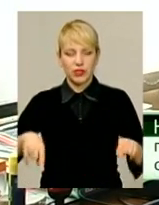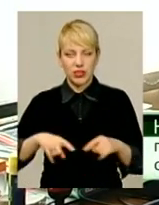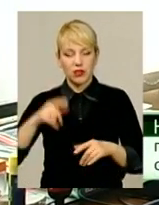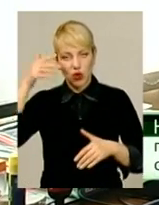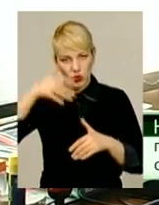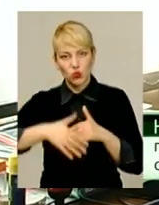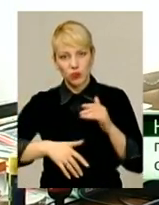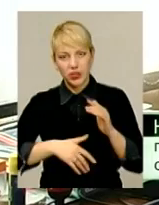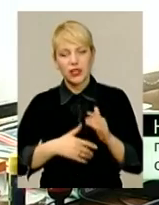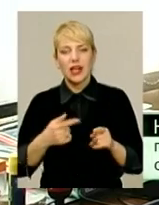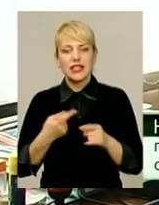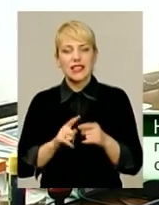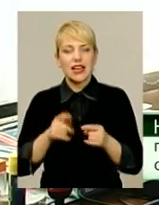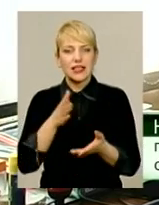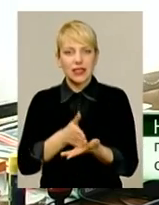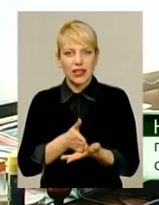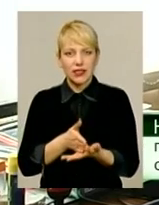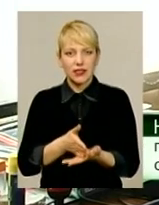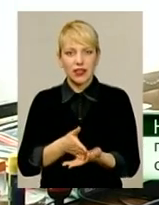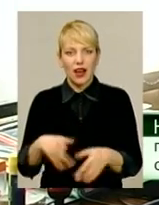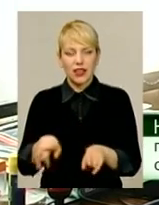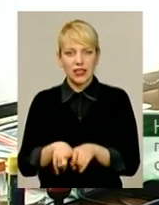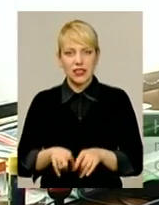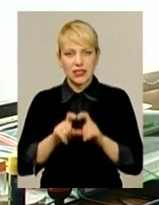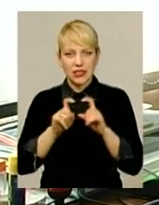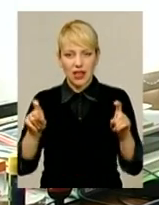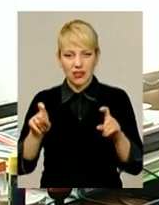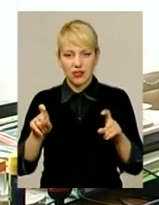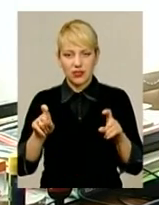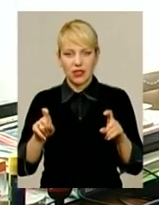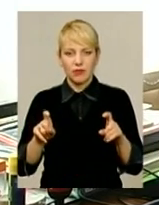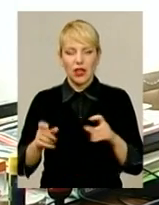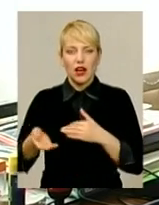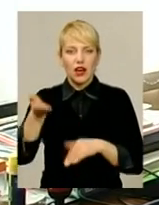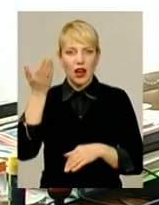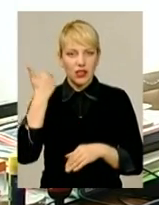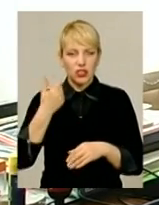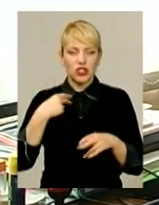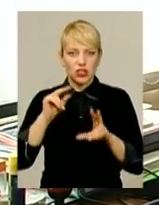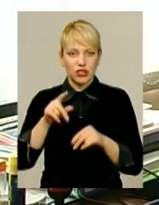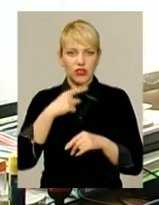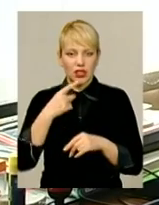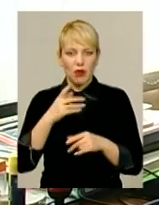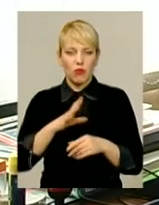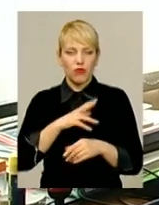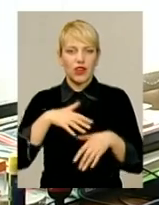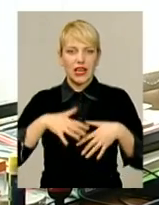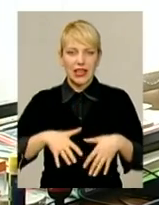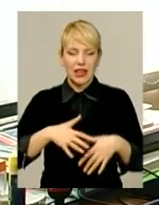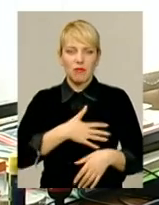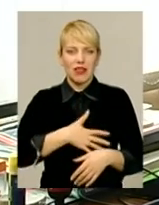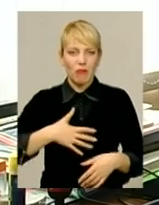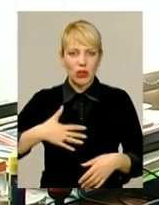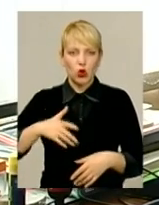розумієте? Це є такі заклади, ну, раніше, ну, чесно сказати, був Крим, Євпаторія, там